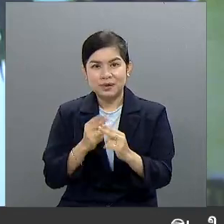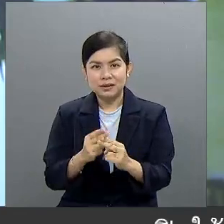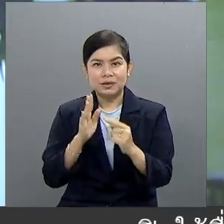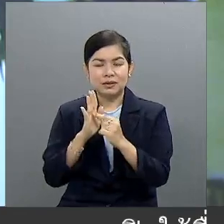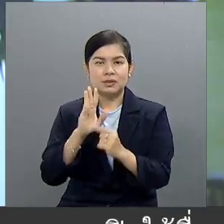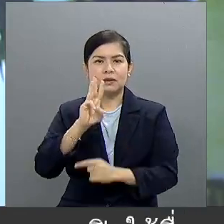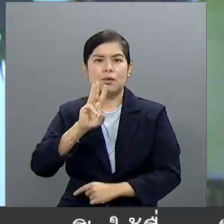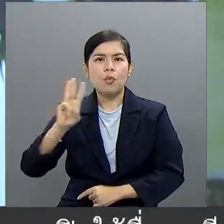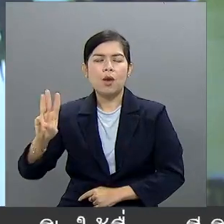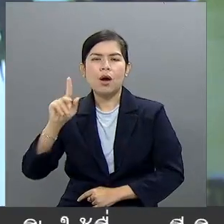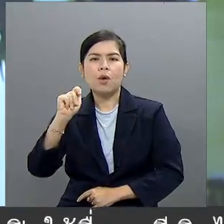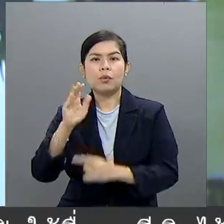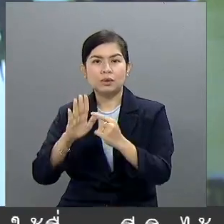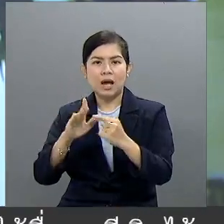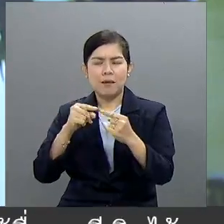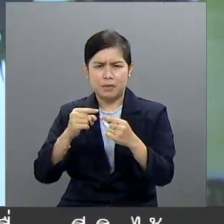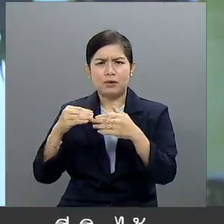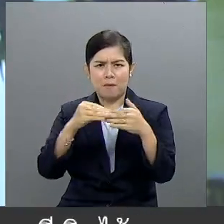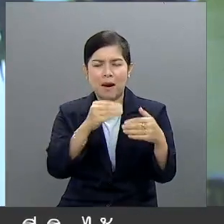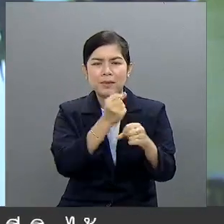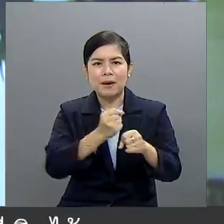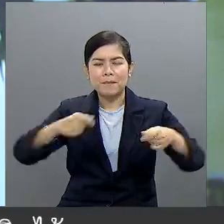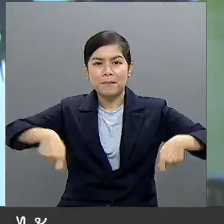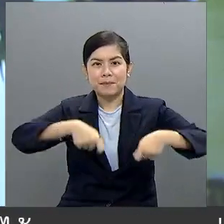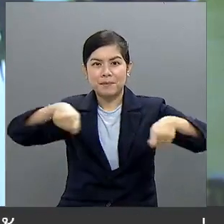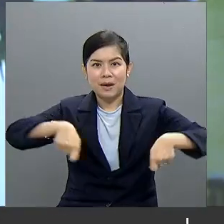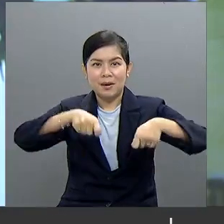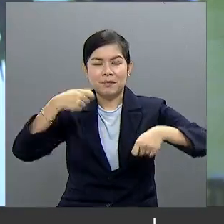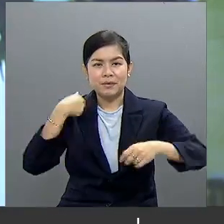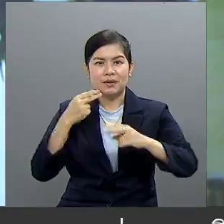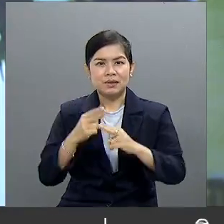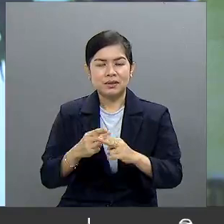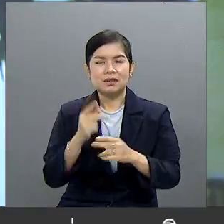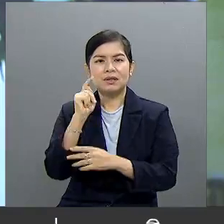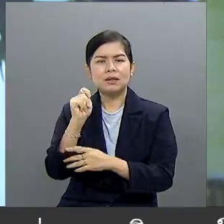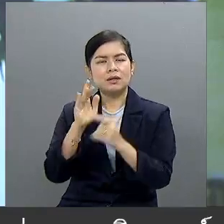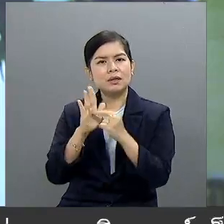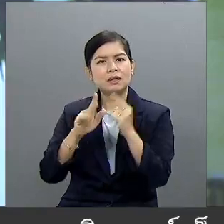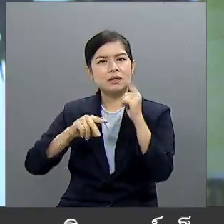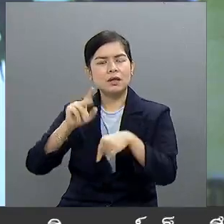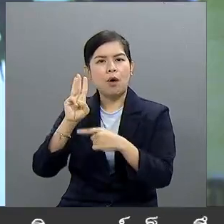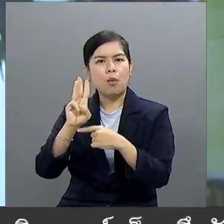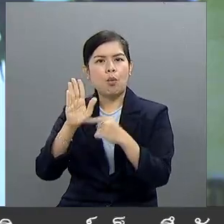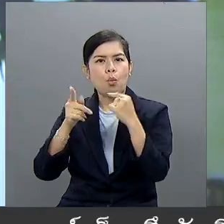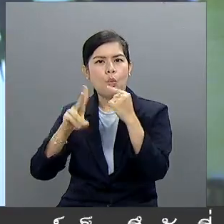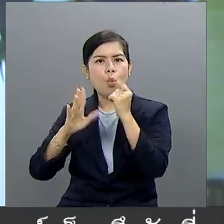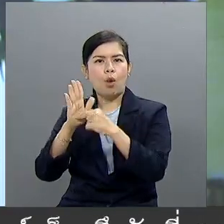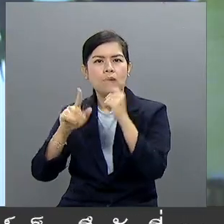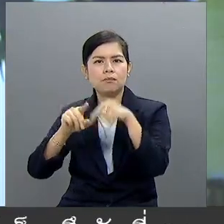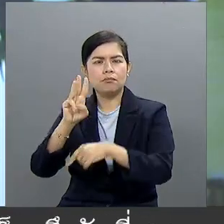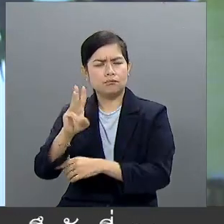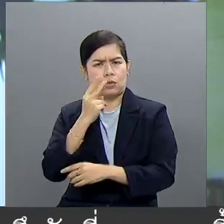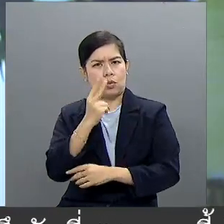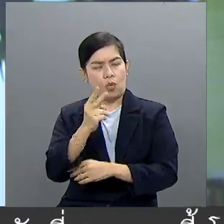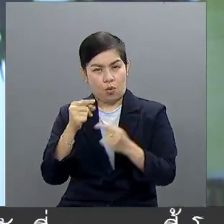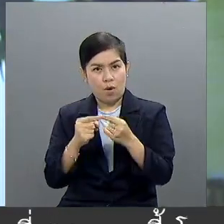การจะพาไปทำเมนูที่มีชื่อว่าเต้าคั่วมหัศจรรย์ค่ะหน้าตาเป็นอย่างไรขั้นตอนยากไหมบอกได้เลยว่าได้ประโยชน์เต็ม